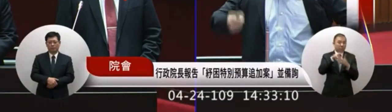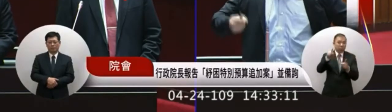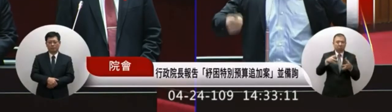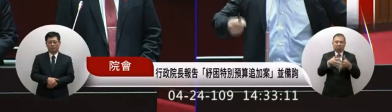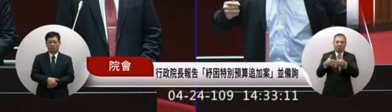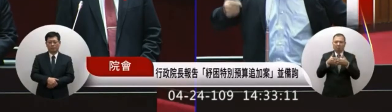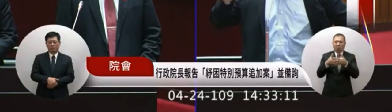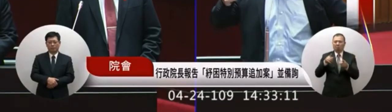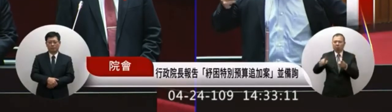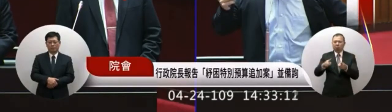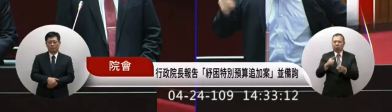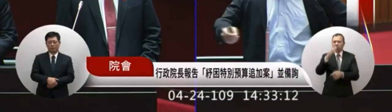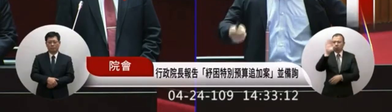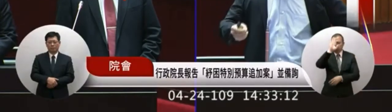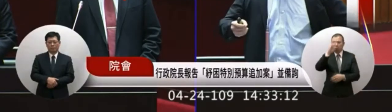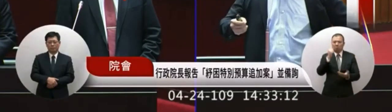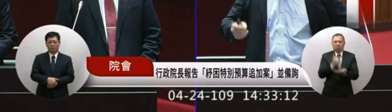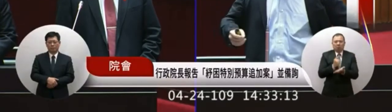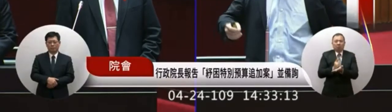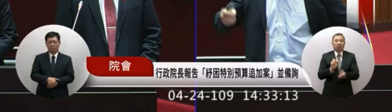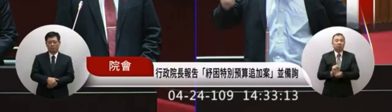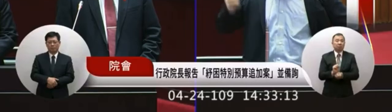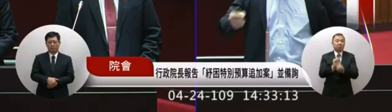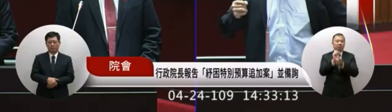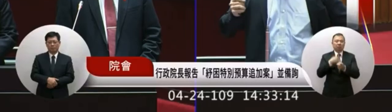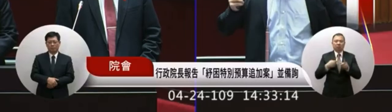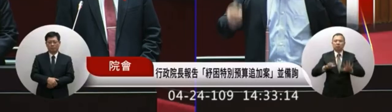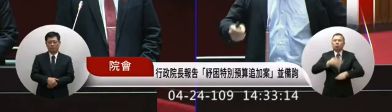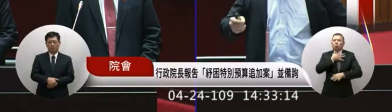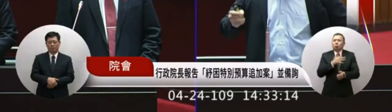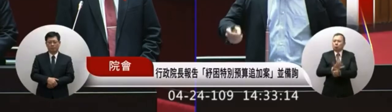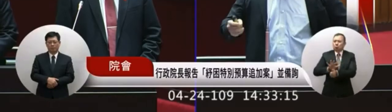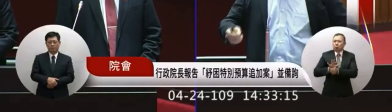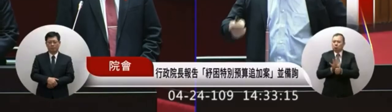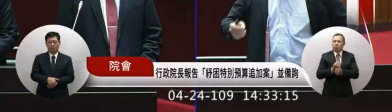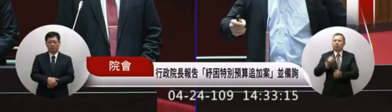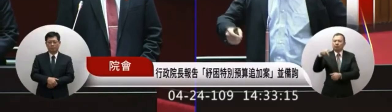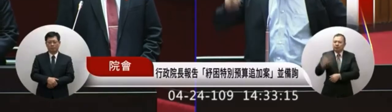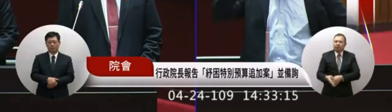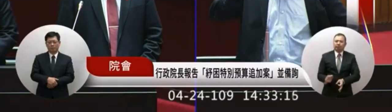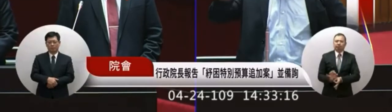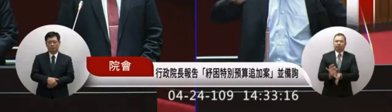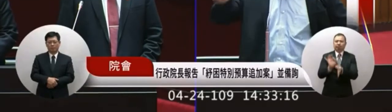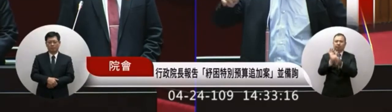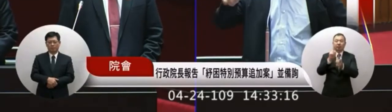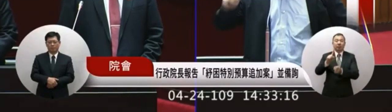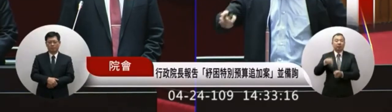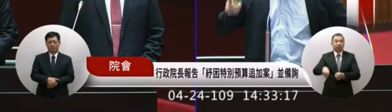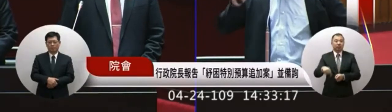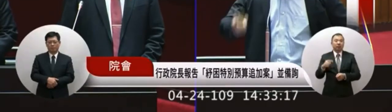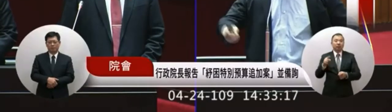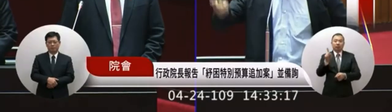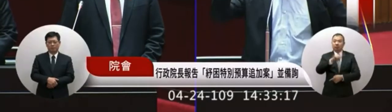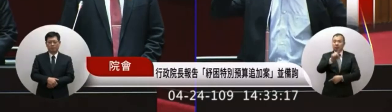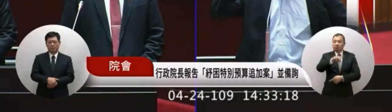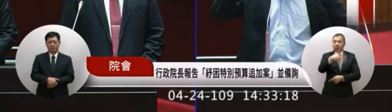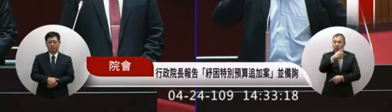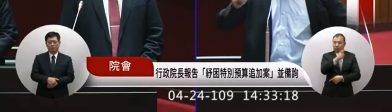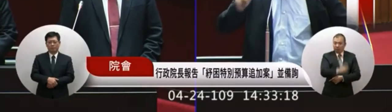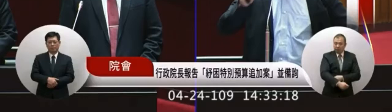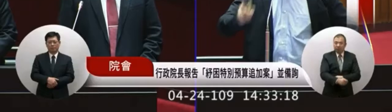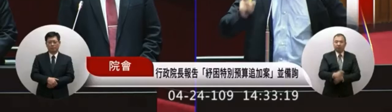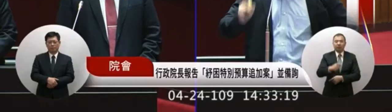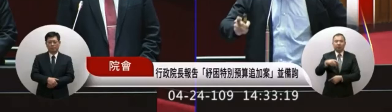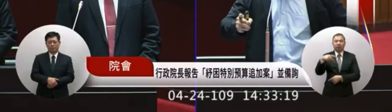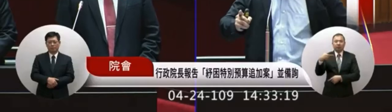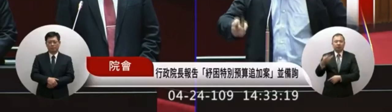这个纾困的力道要加大嘛吼，啊，但是这个预算应该就是讲，这1500亿也好，还是进前的